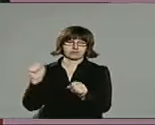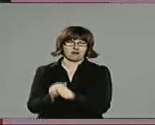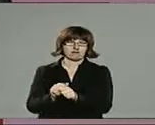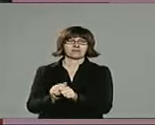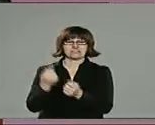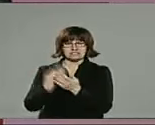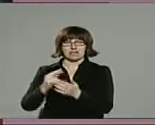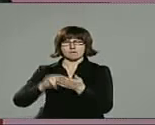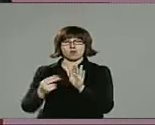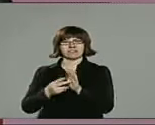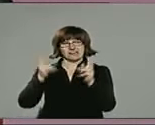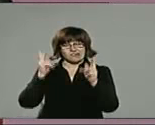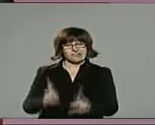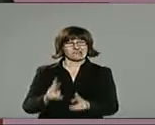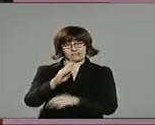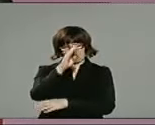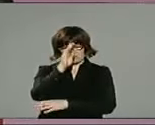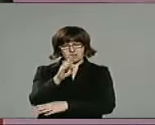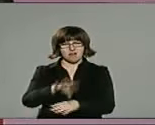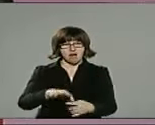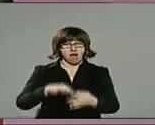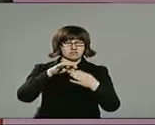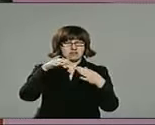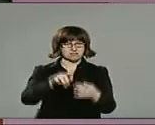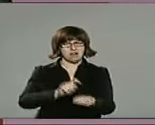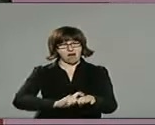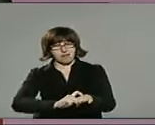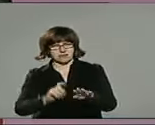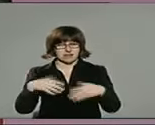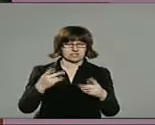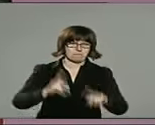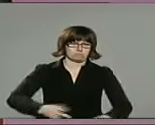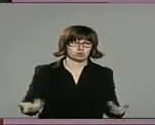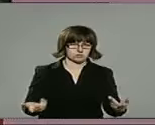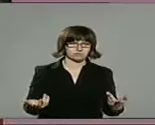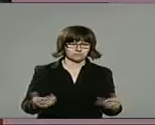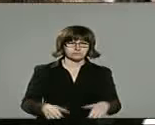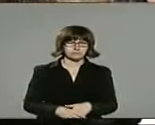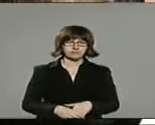dafür muss die Politik die richtigen Ansätze und Anreize schaffen, liebe Genossinnen und Genossen.